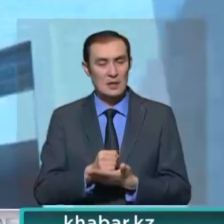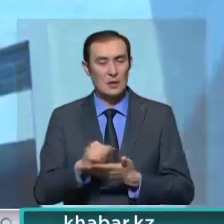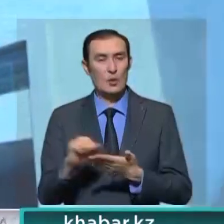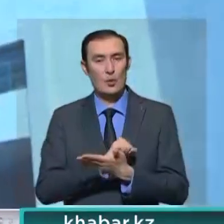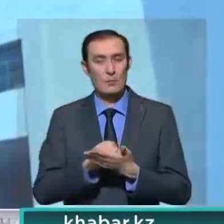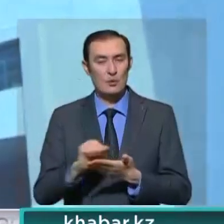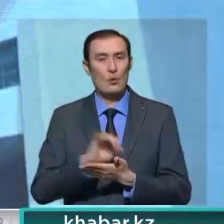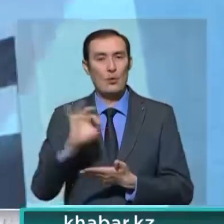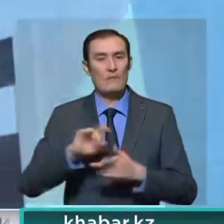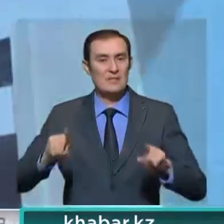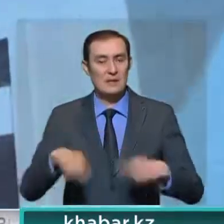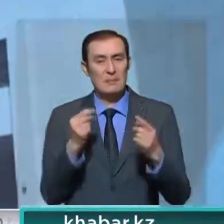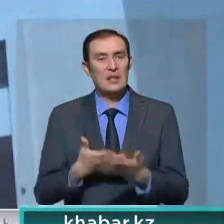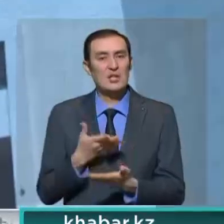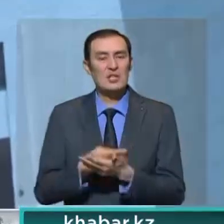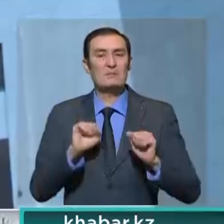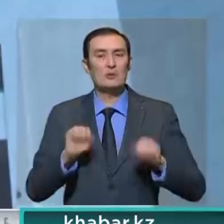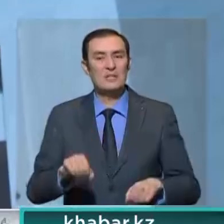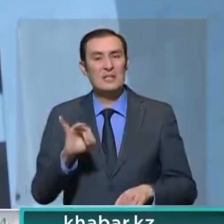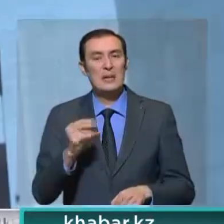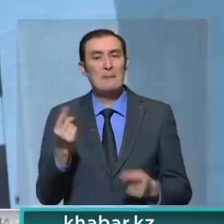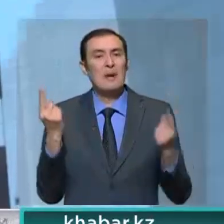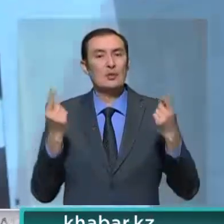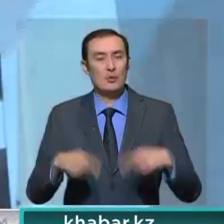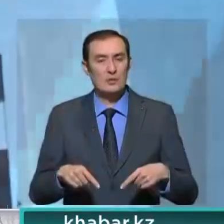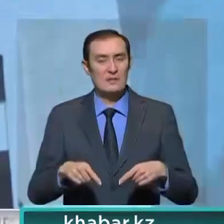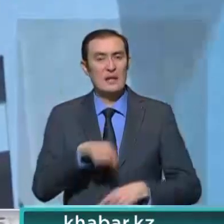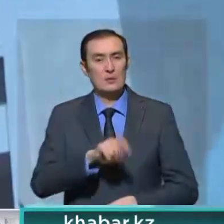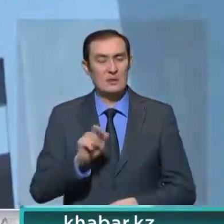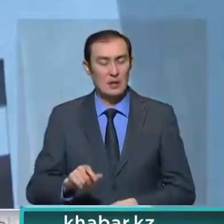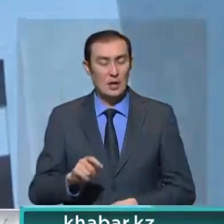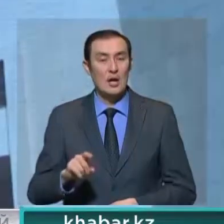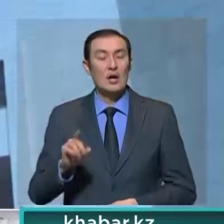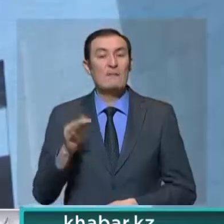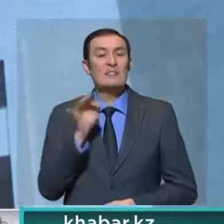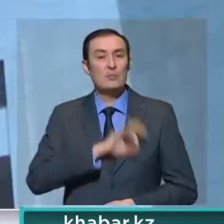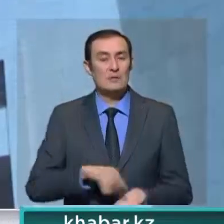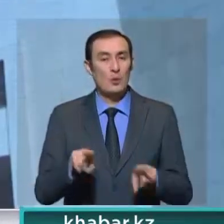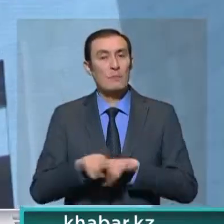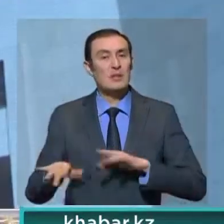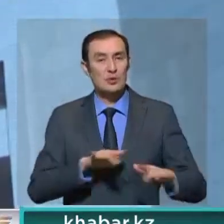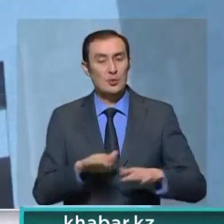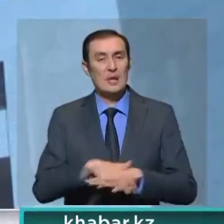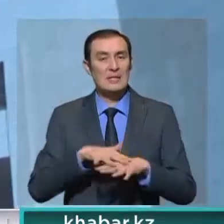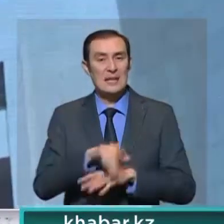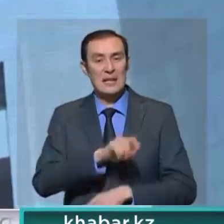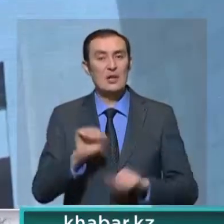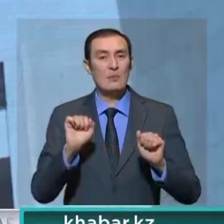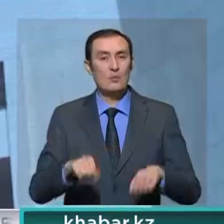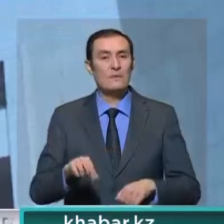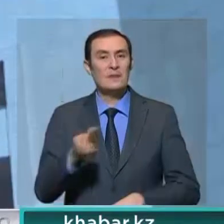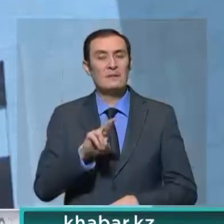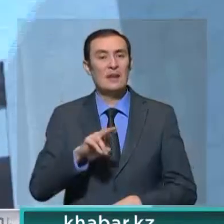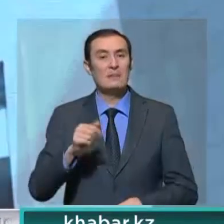документа восстановлении платежеспособности и банкротстве физических лиц ожидается что воспользоваться процедурой населения сможет уже